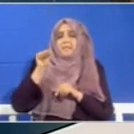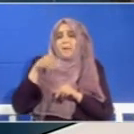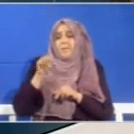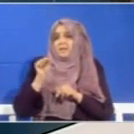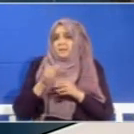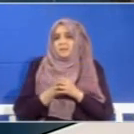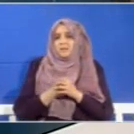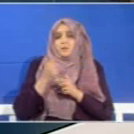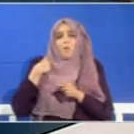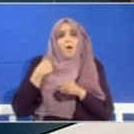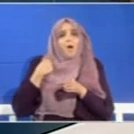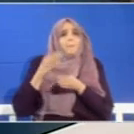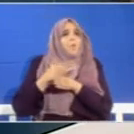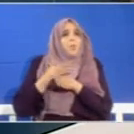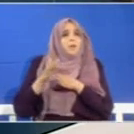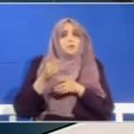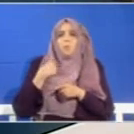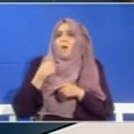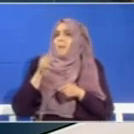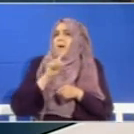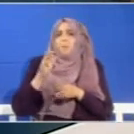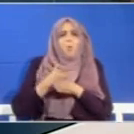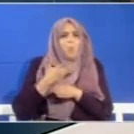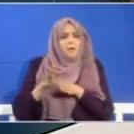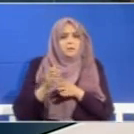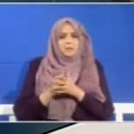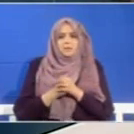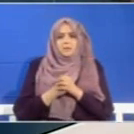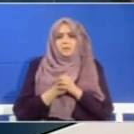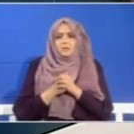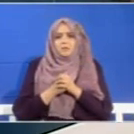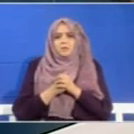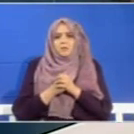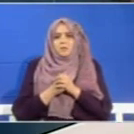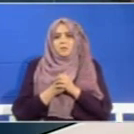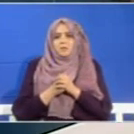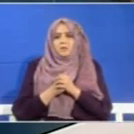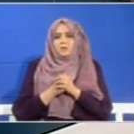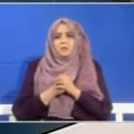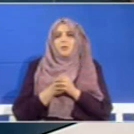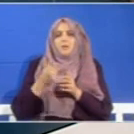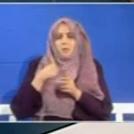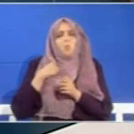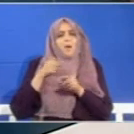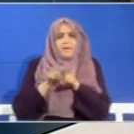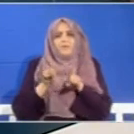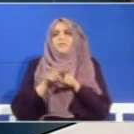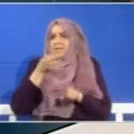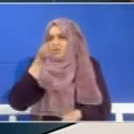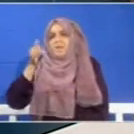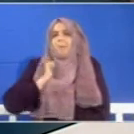انت كنت تهدد فيا بهدرتك؟ قال لي انا ما نهددش. قلت له ما راني انا كذبت عليك انا قلت لماما وقلت لك ما